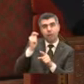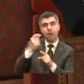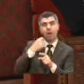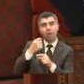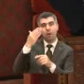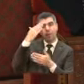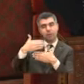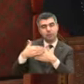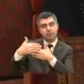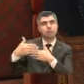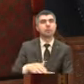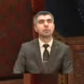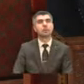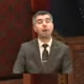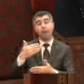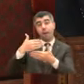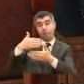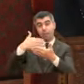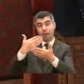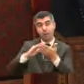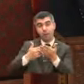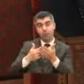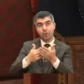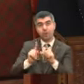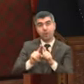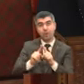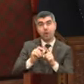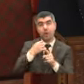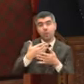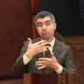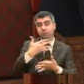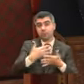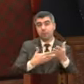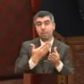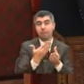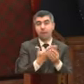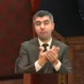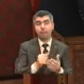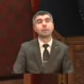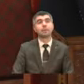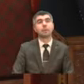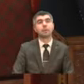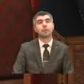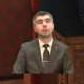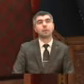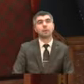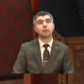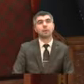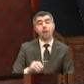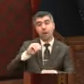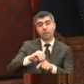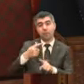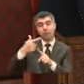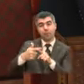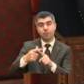بطبيعة الحال البناء ديالهم تيخضع لواحد عدد المعايير جديدة. وكذلك على مستوى